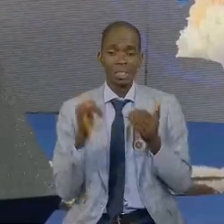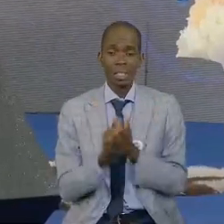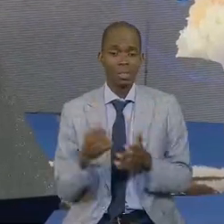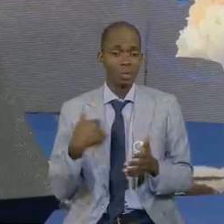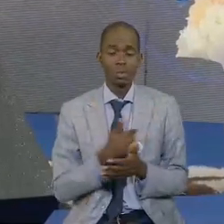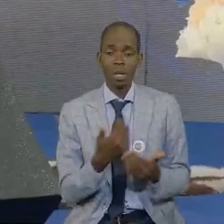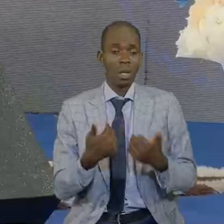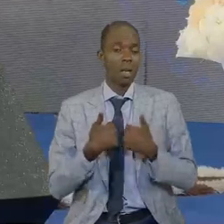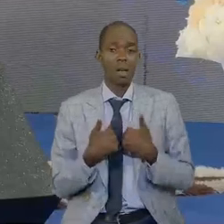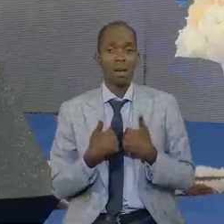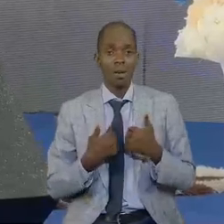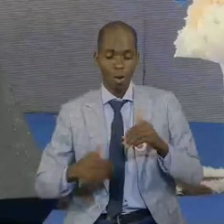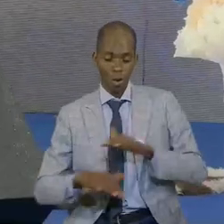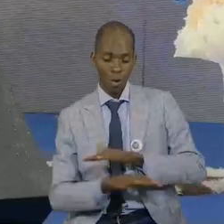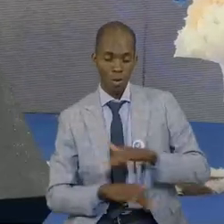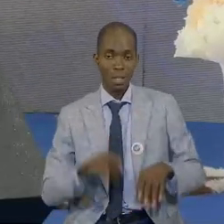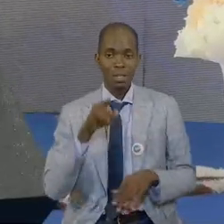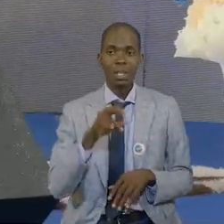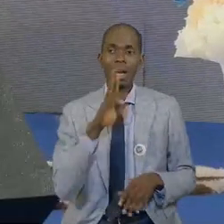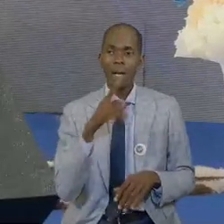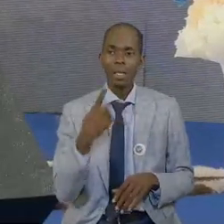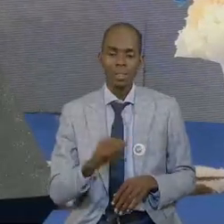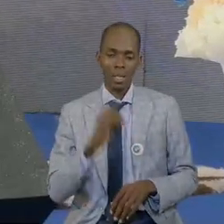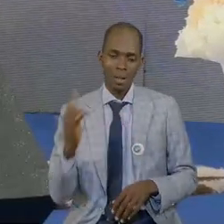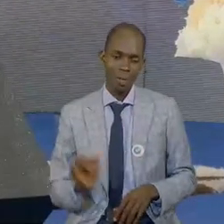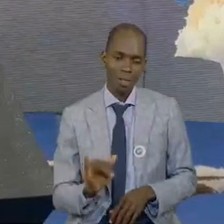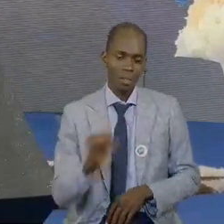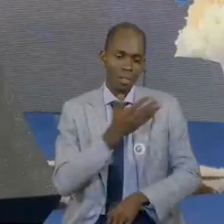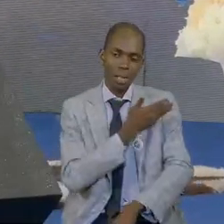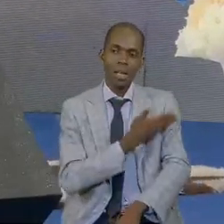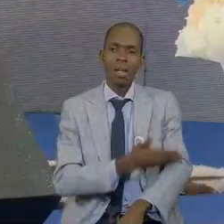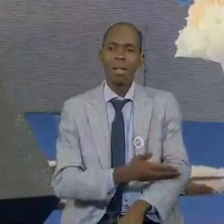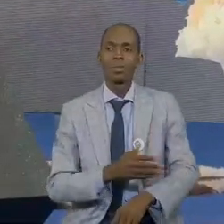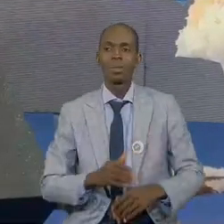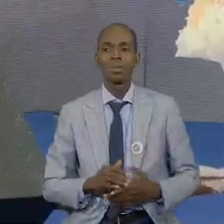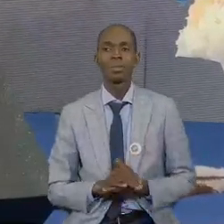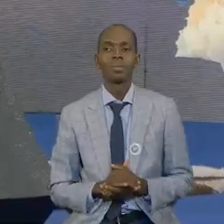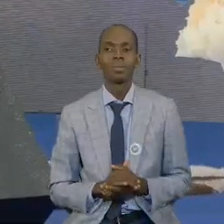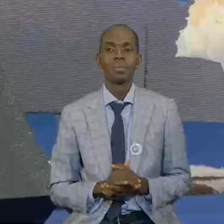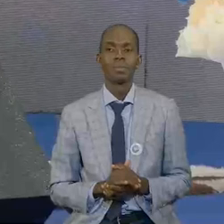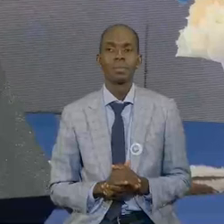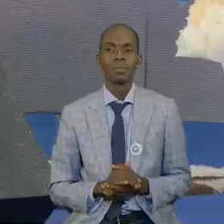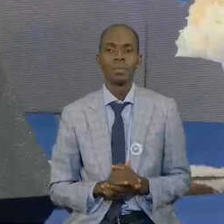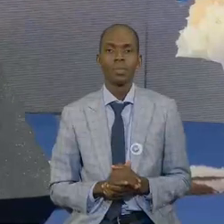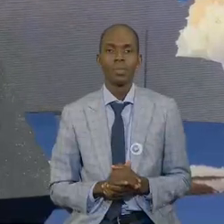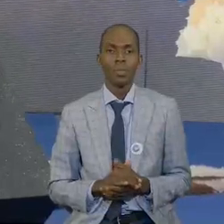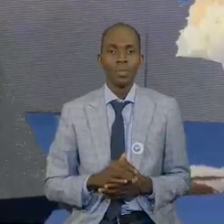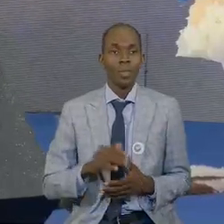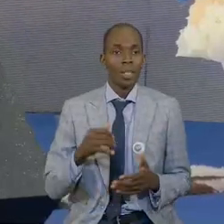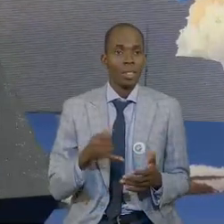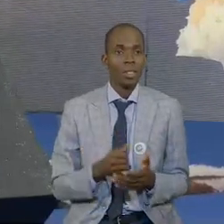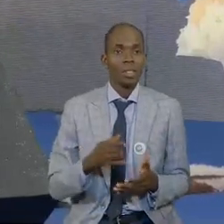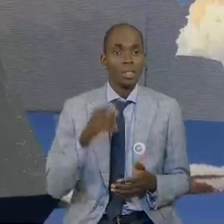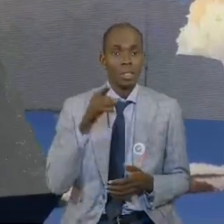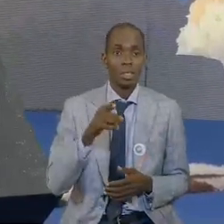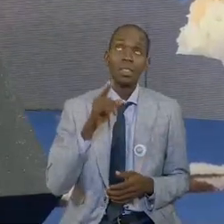serons confrontés. The everlasting arms. Et sous ses bras éternels est une retraite. Thrust out the